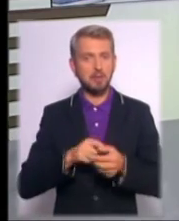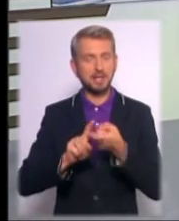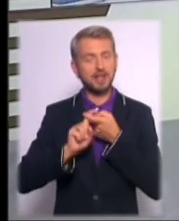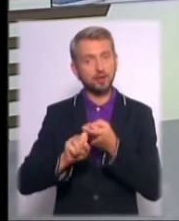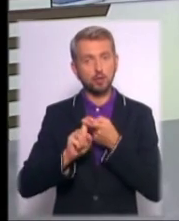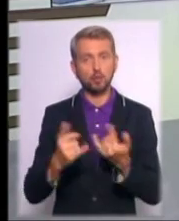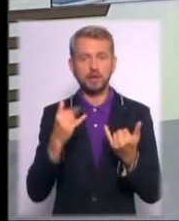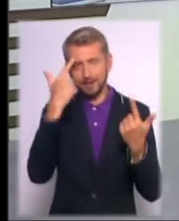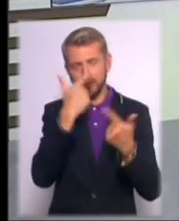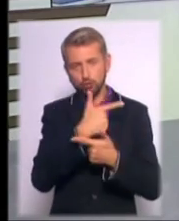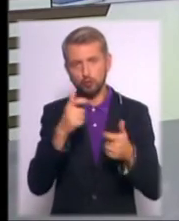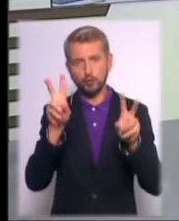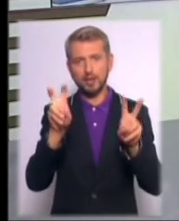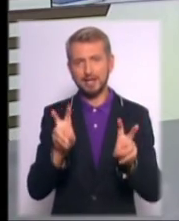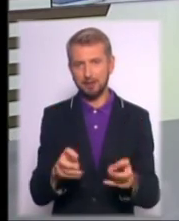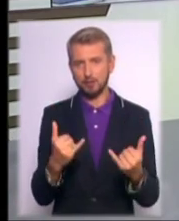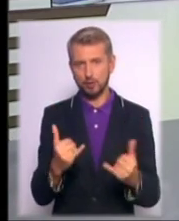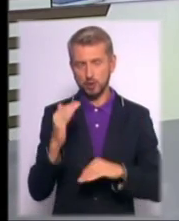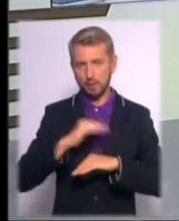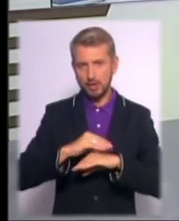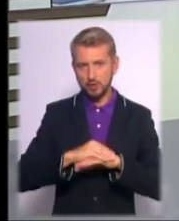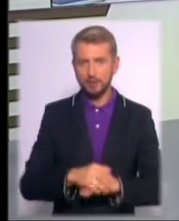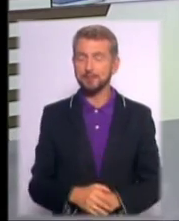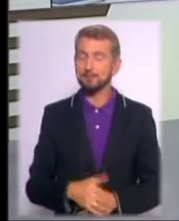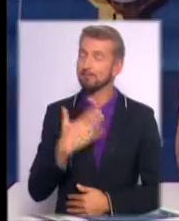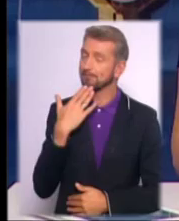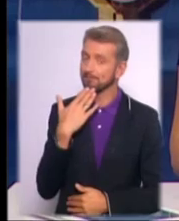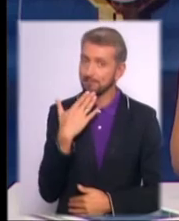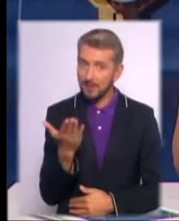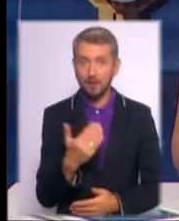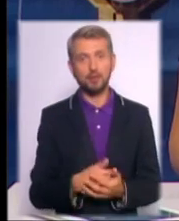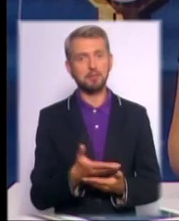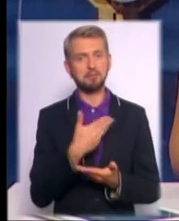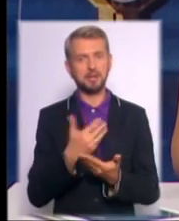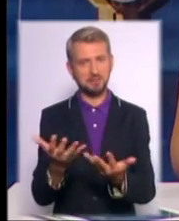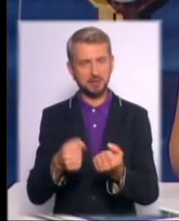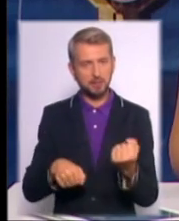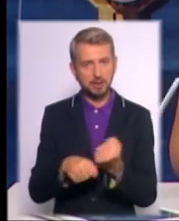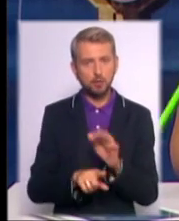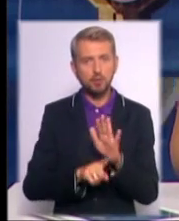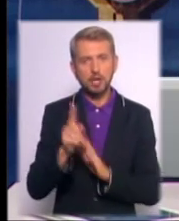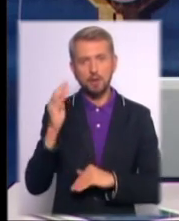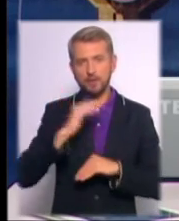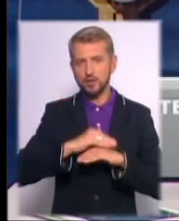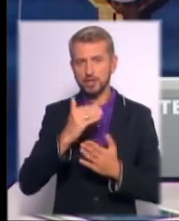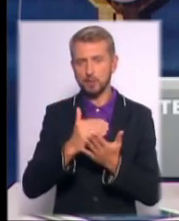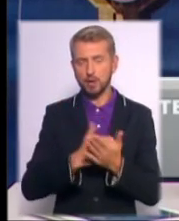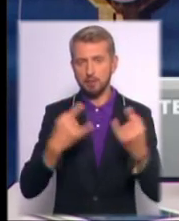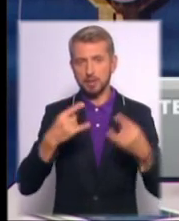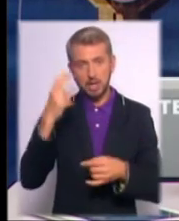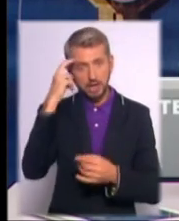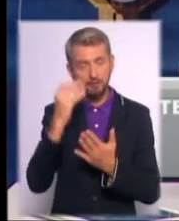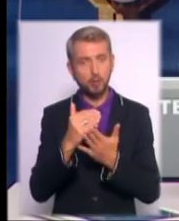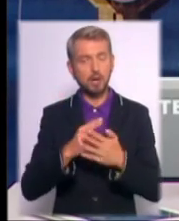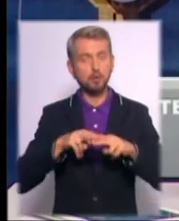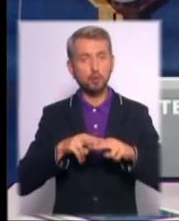зараз проанонсує теми сьогоднішнього вечора. Дякую, Лілія. Дійсно, ми переймаємо естафету. Розпочинаємо вечірній ефір на телеканалі «Київ» в програмі